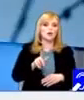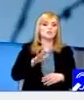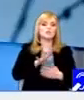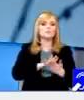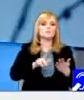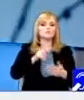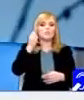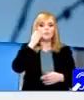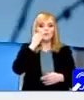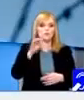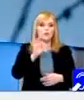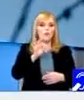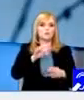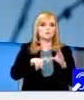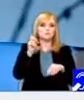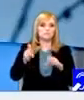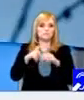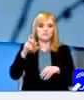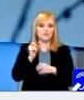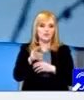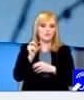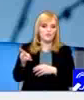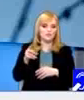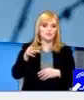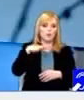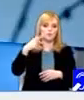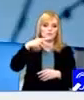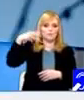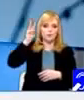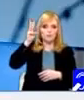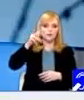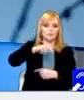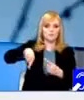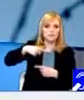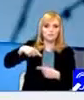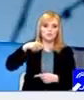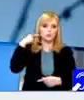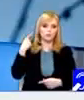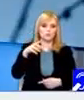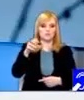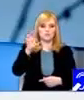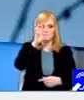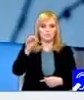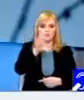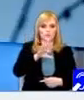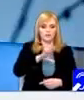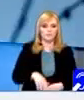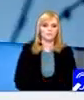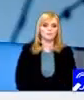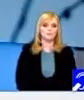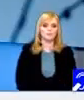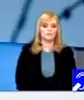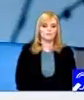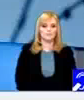reacționa Moscova la valul de expulzări diplomatice anunțat de Uniunea Europeană și Statele Unite? Era previzibilă,